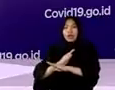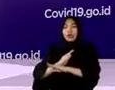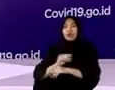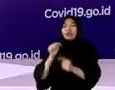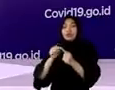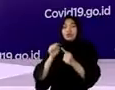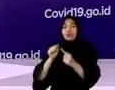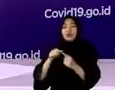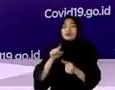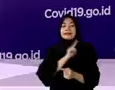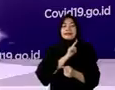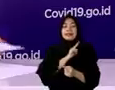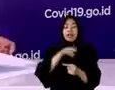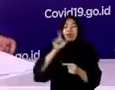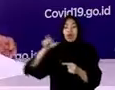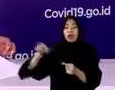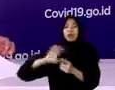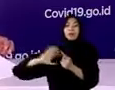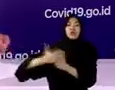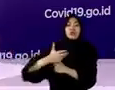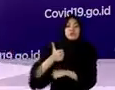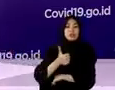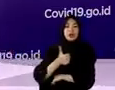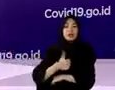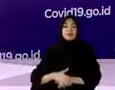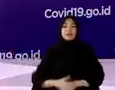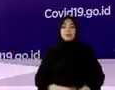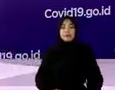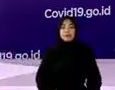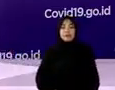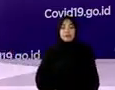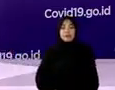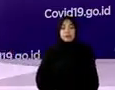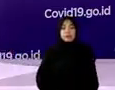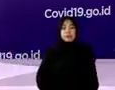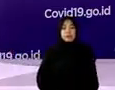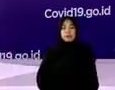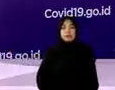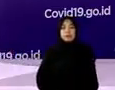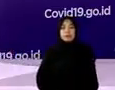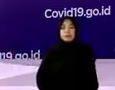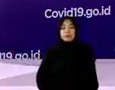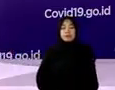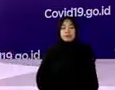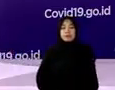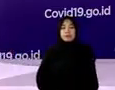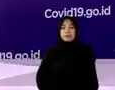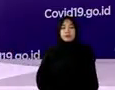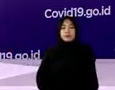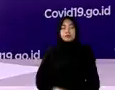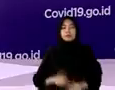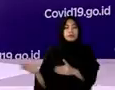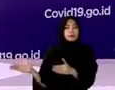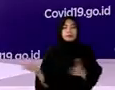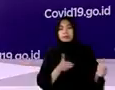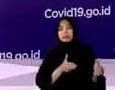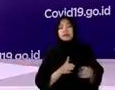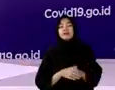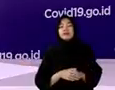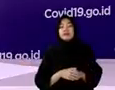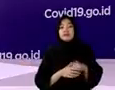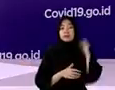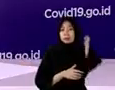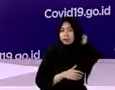melindungi diri sendiri dan orang-orang di sekitar kita. Selanjutnya saya akan menjelaskan fenomena